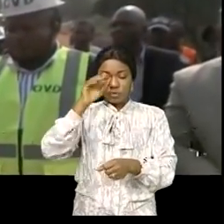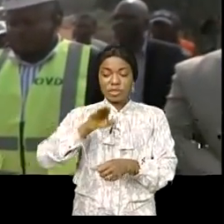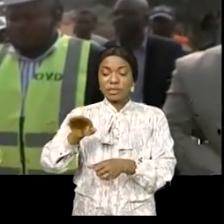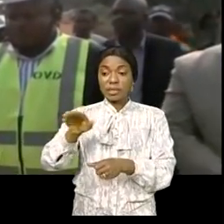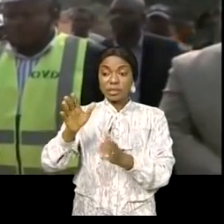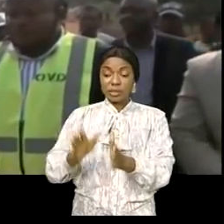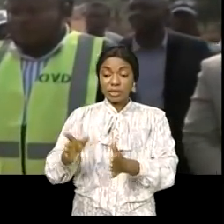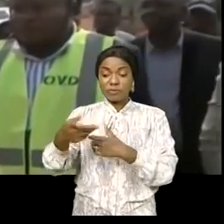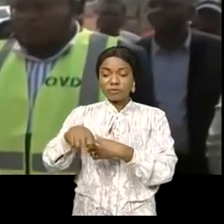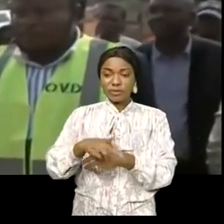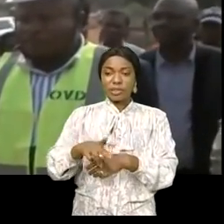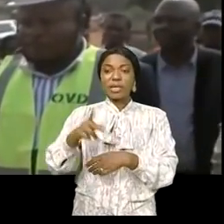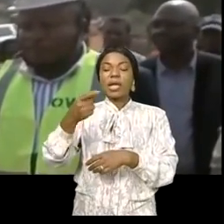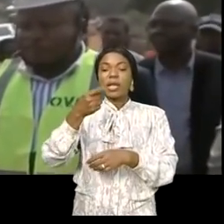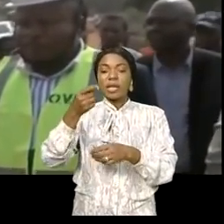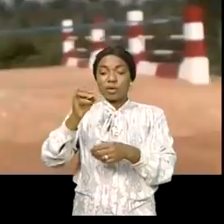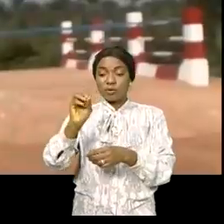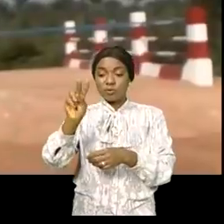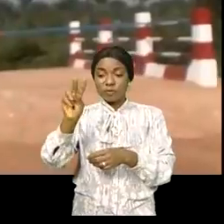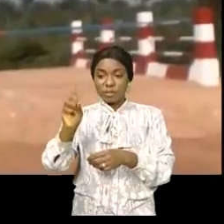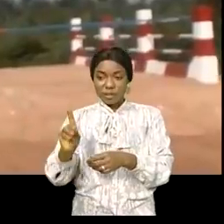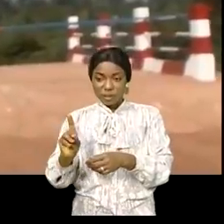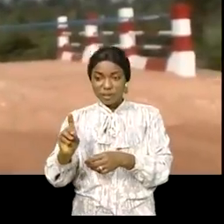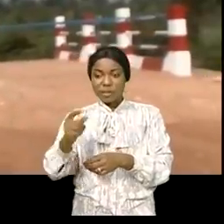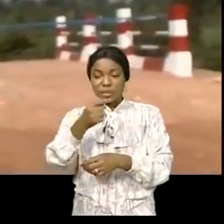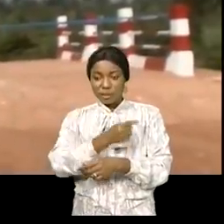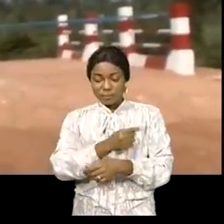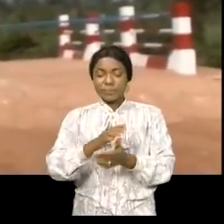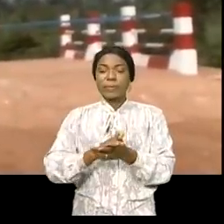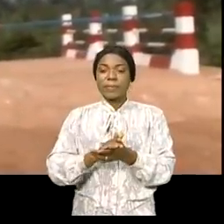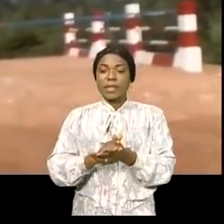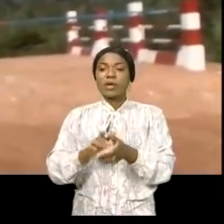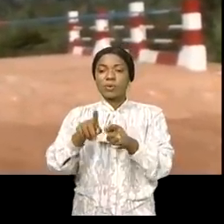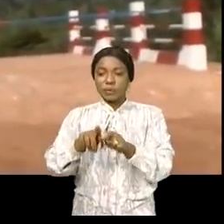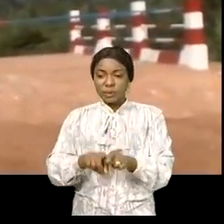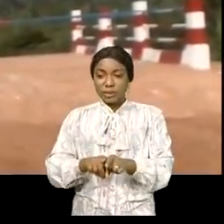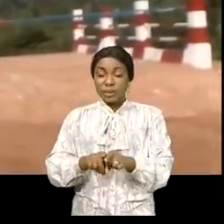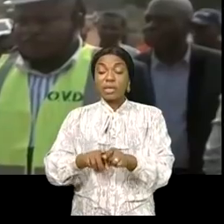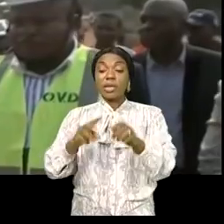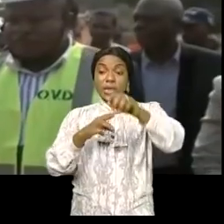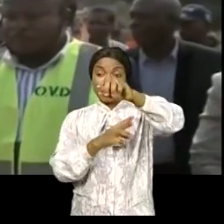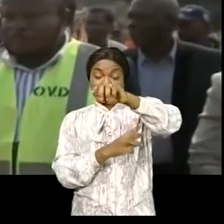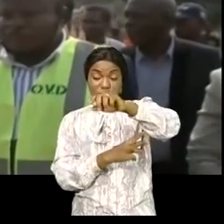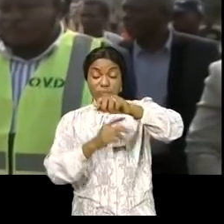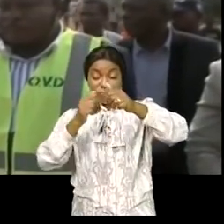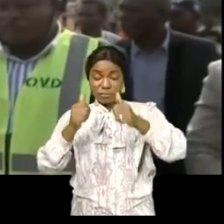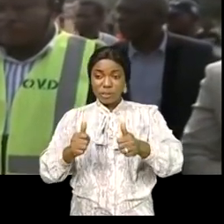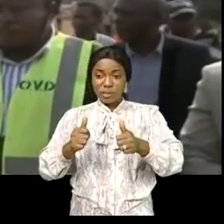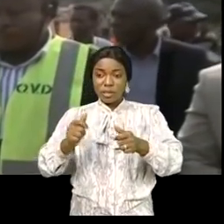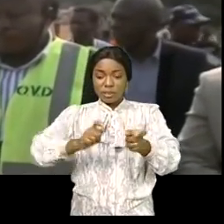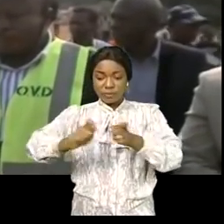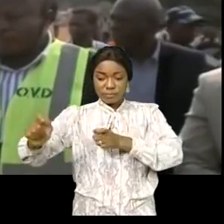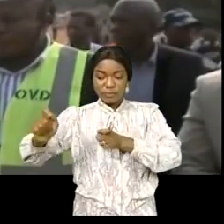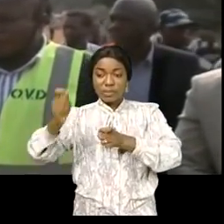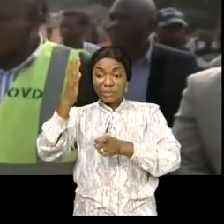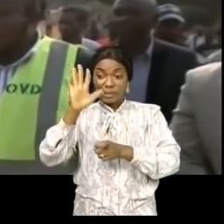l'OVD, l'ingénieur Brinon Timba, le pont Willy Tchundala Hassan est un pont définitif ayant une portée de 5 mètres,